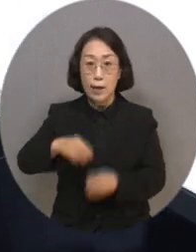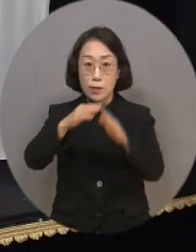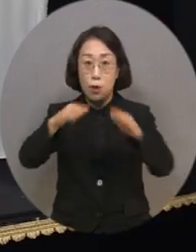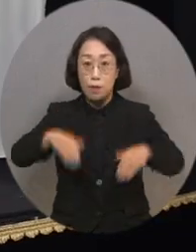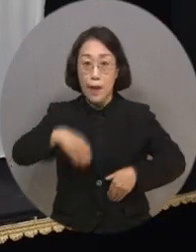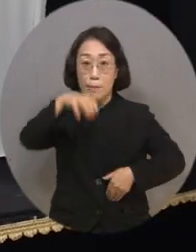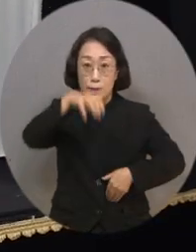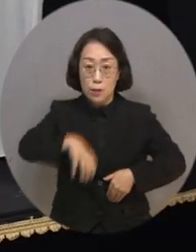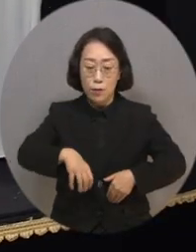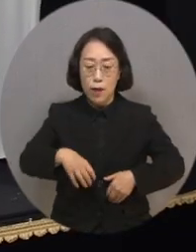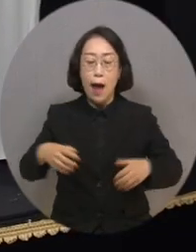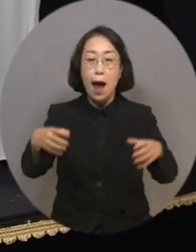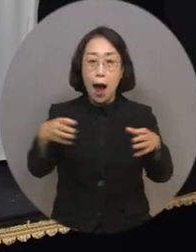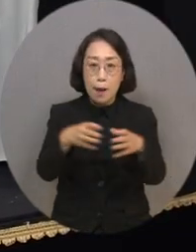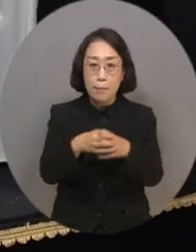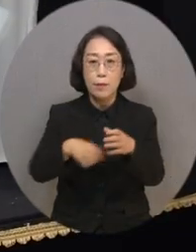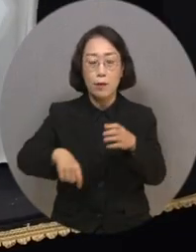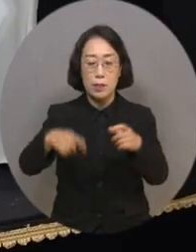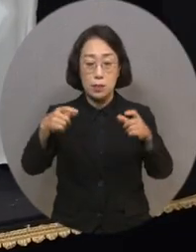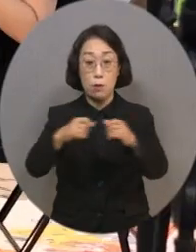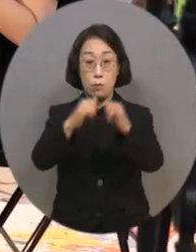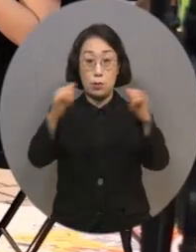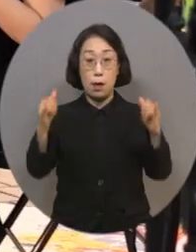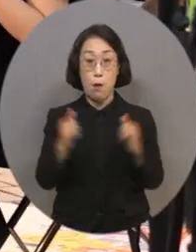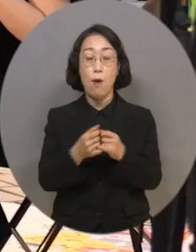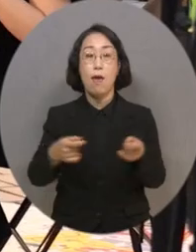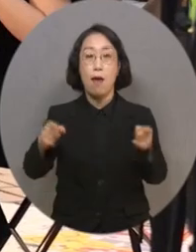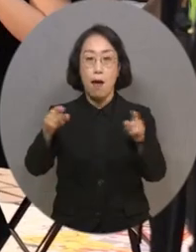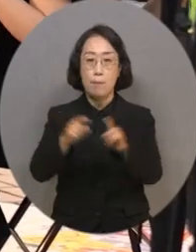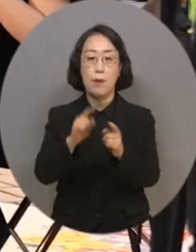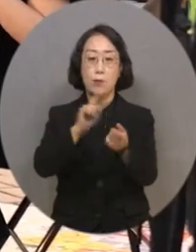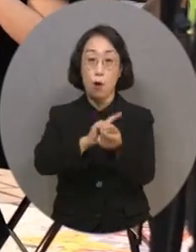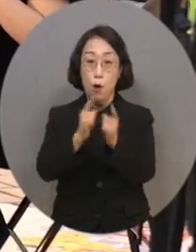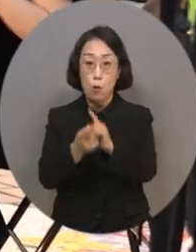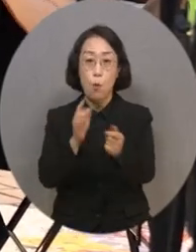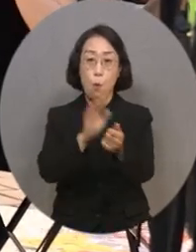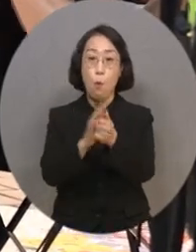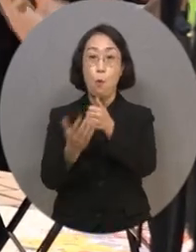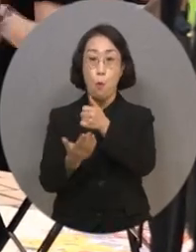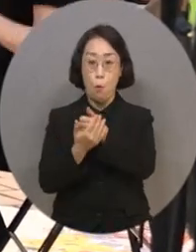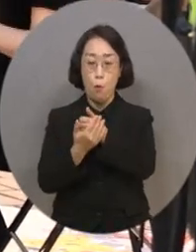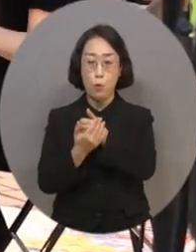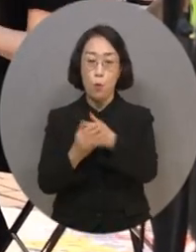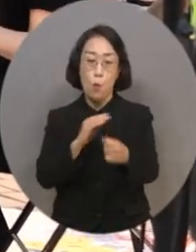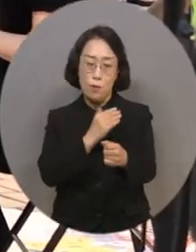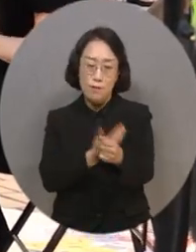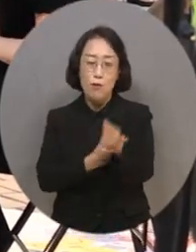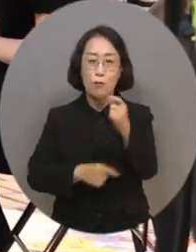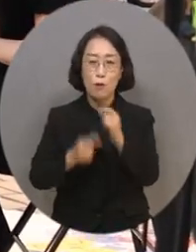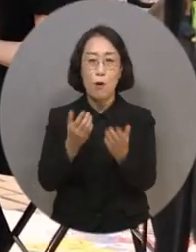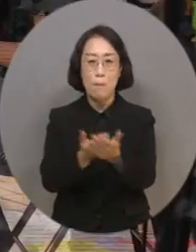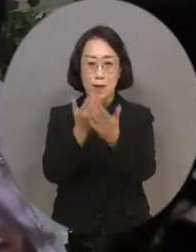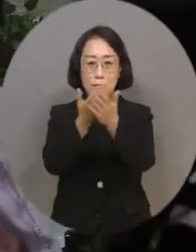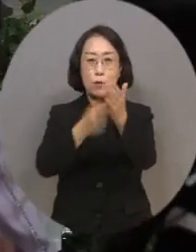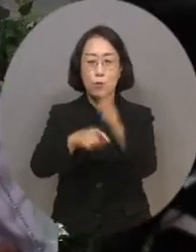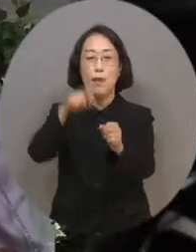예술인들과 기관이 협업하여 지역사회와 상생하고 예술인의 직무 역량을 강화하는 것을 목표로 하고